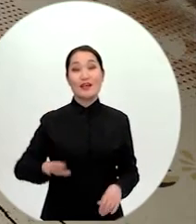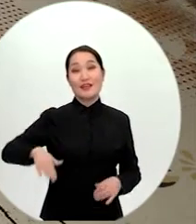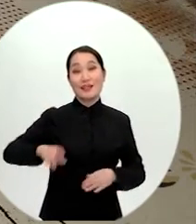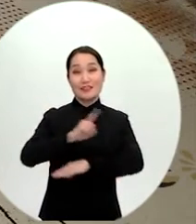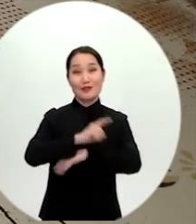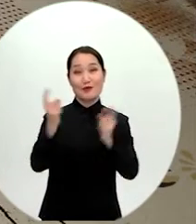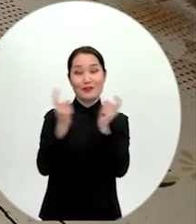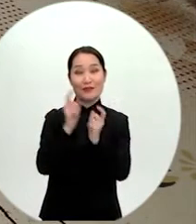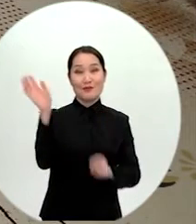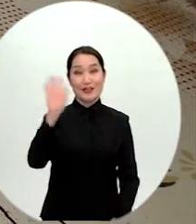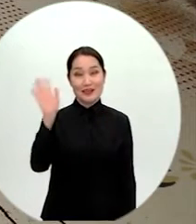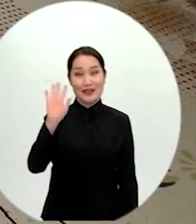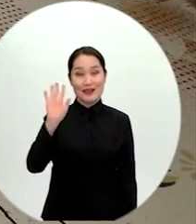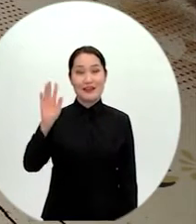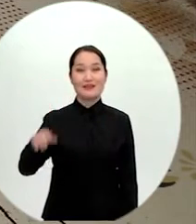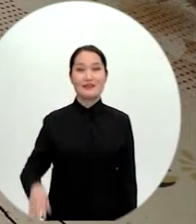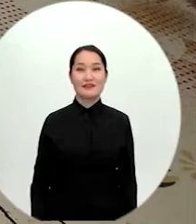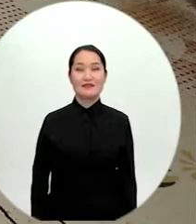хичээлээр уулзлаа. Баяртай хүүхдүүдээ.